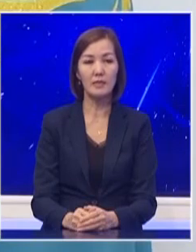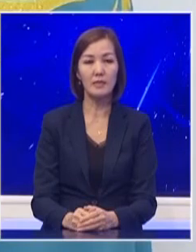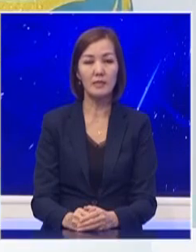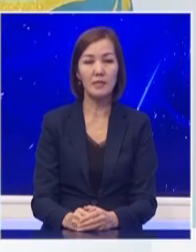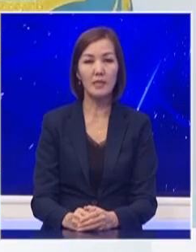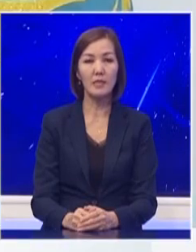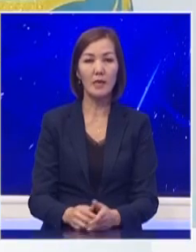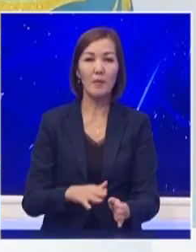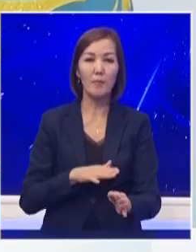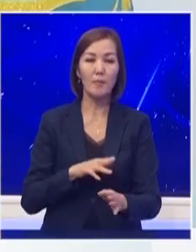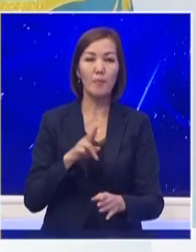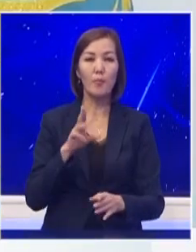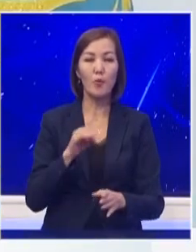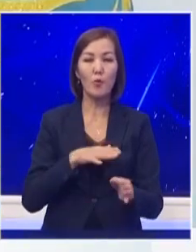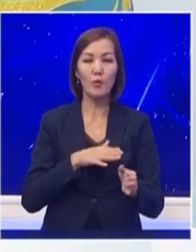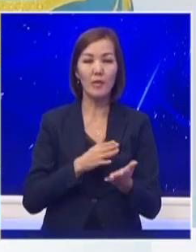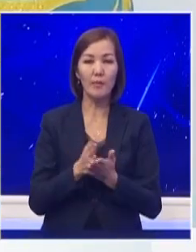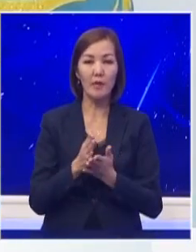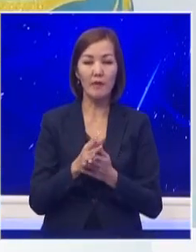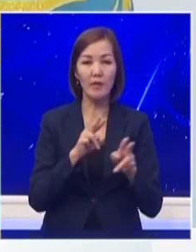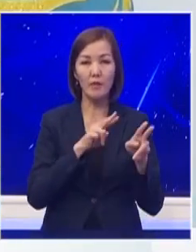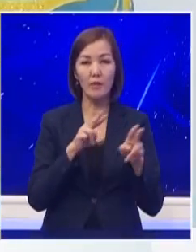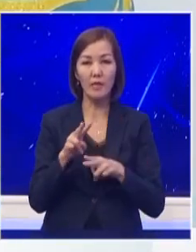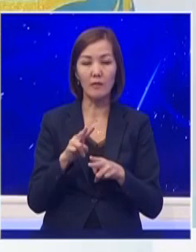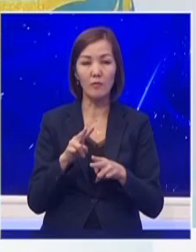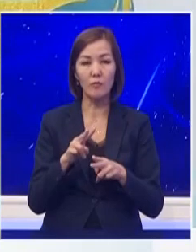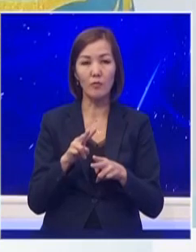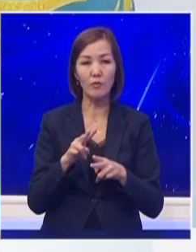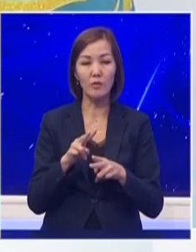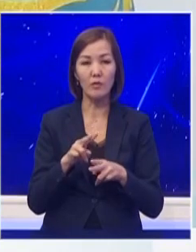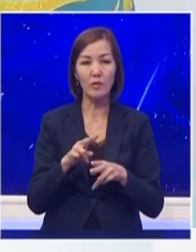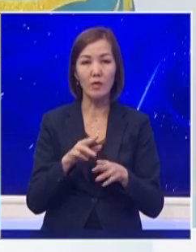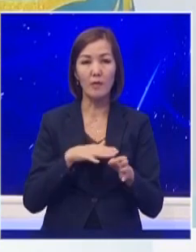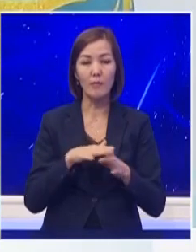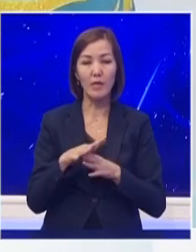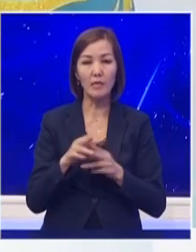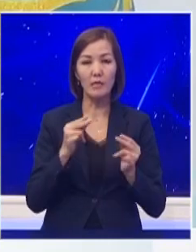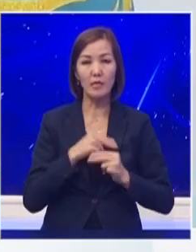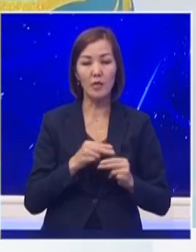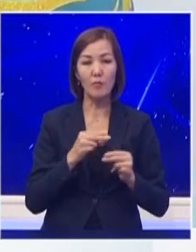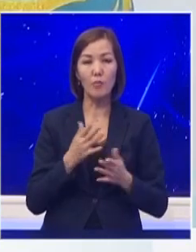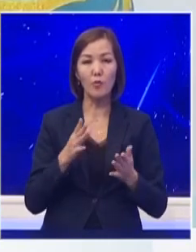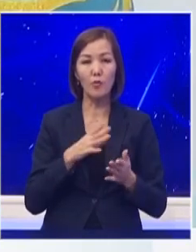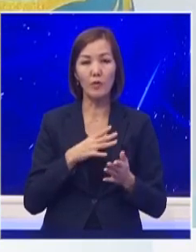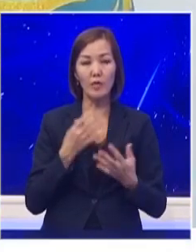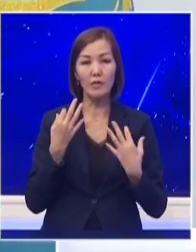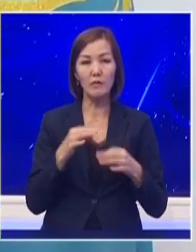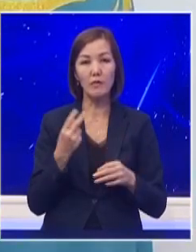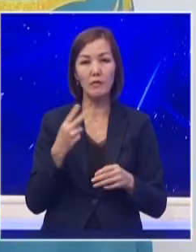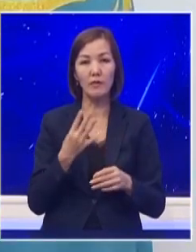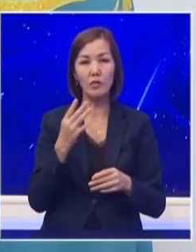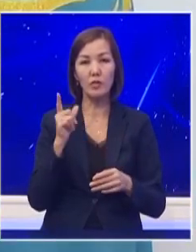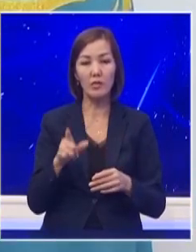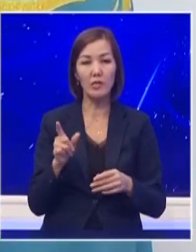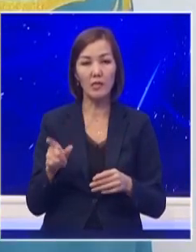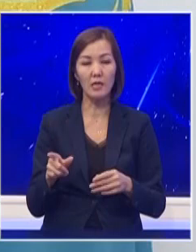по направлению надзора за законностью уголовного преследования проделанная ряд работ в частности было освобождено 24